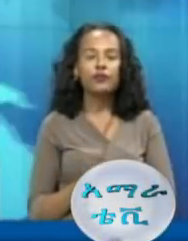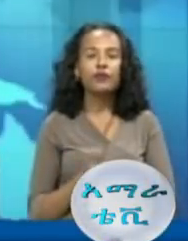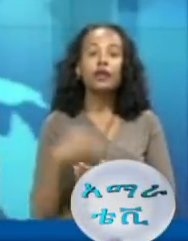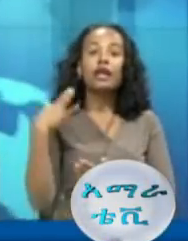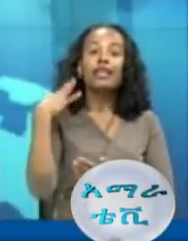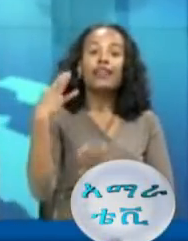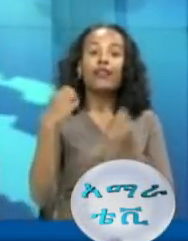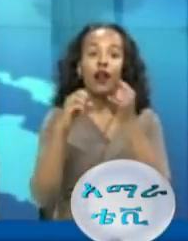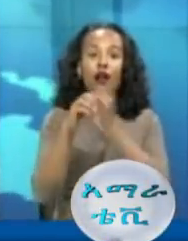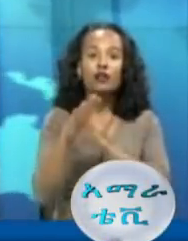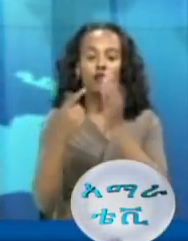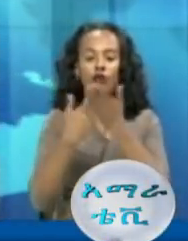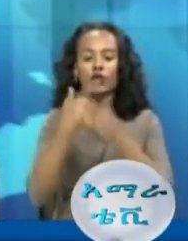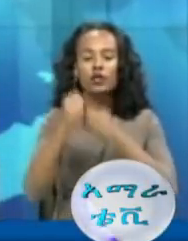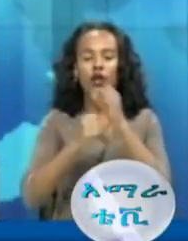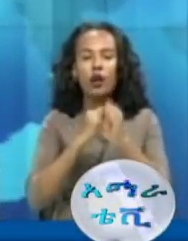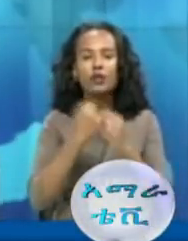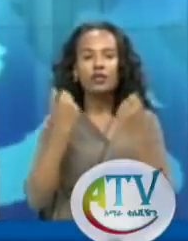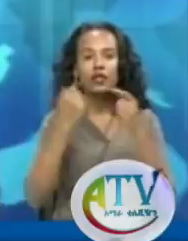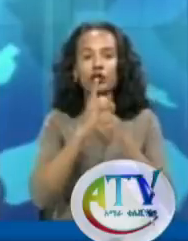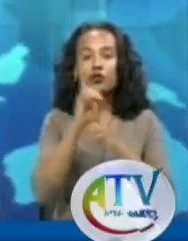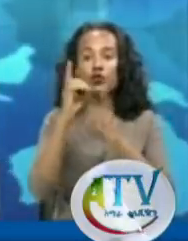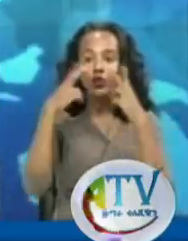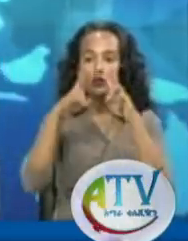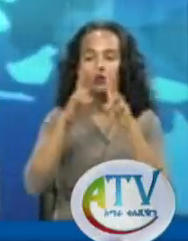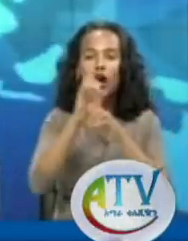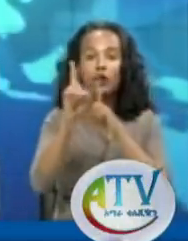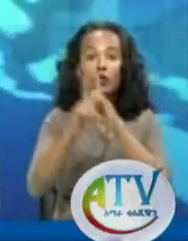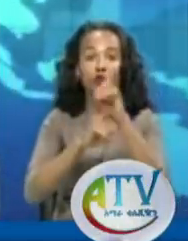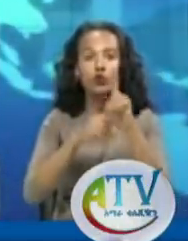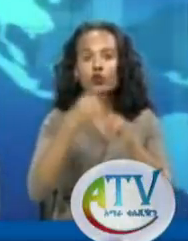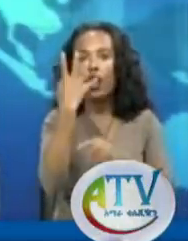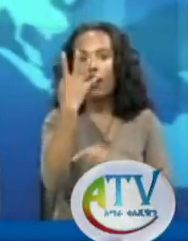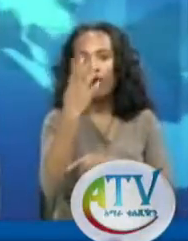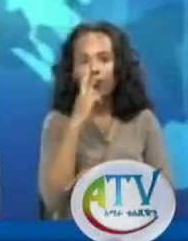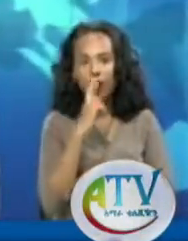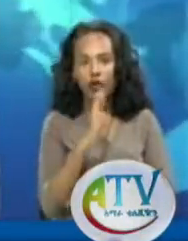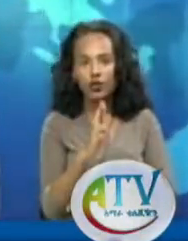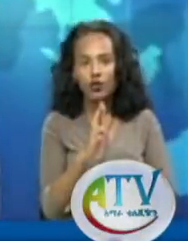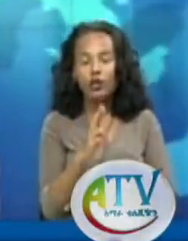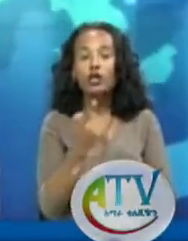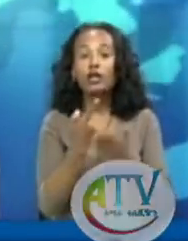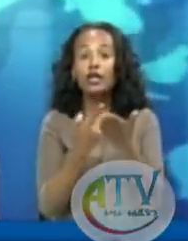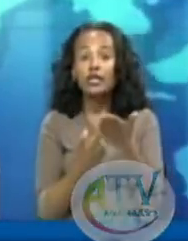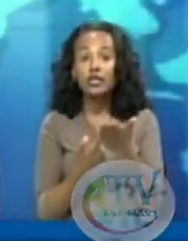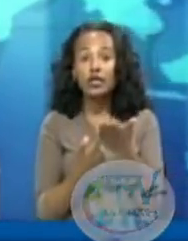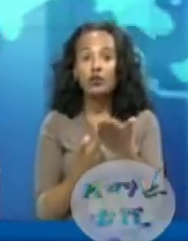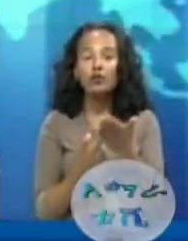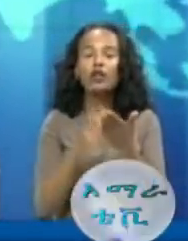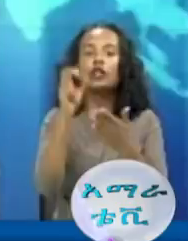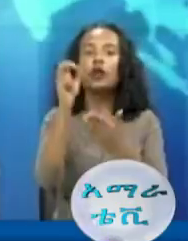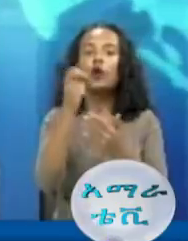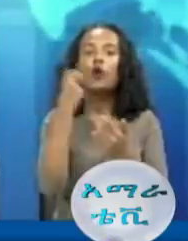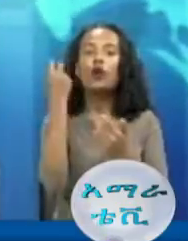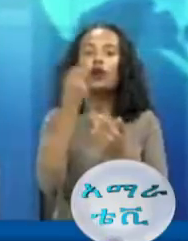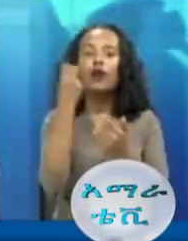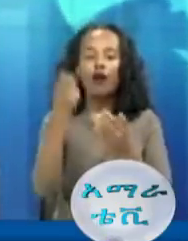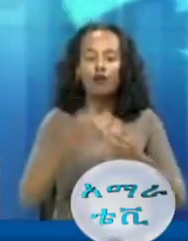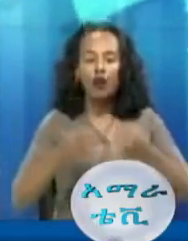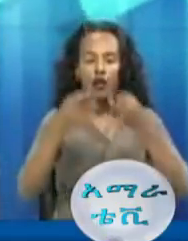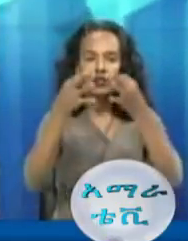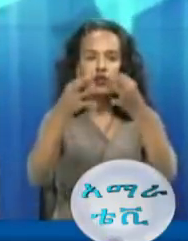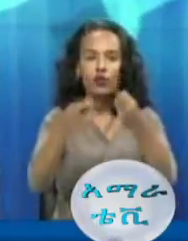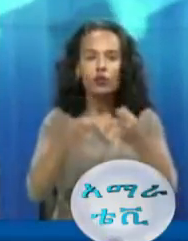የጤና ዘርፉ የዚህ ዓመት የትኩረት አቅጣጫዎች አራት ናቸው። እነርሱም የወረዳ